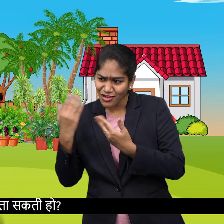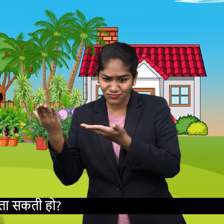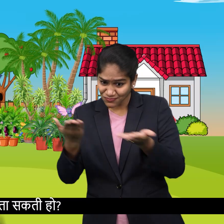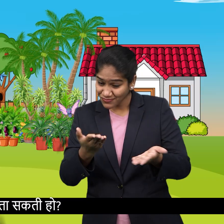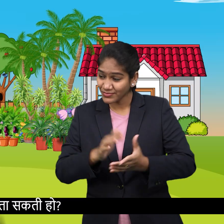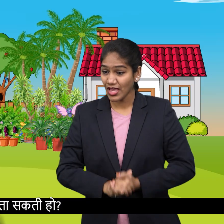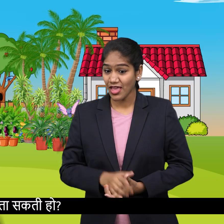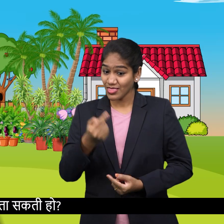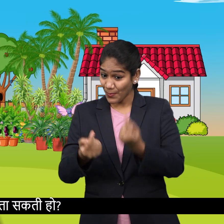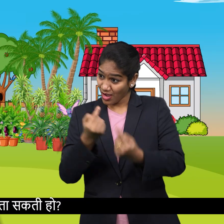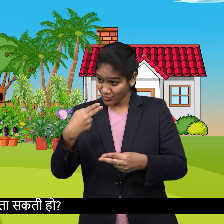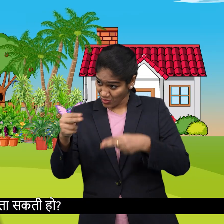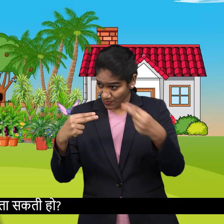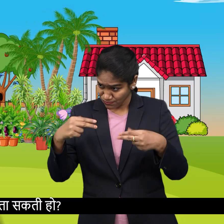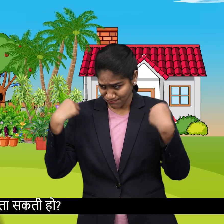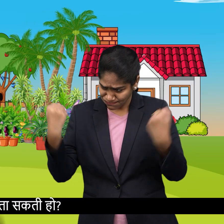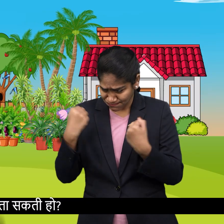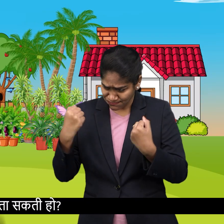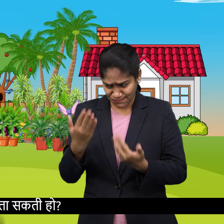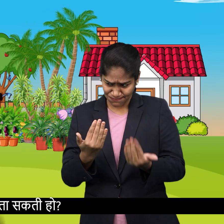क्या तुम इनके नाम बता सकती हो?